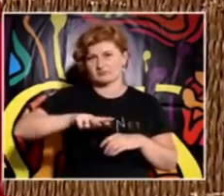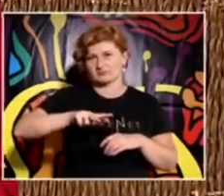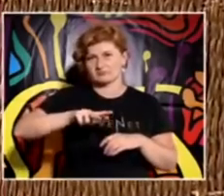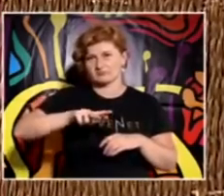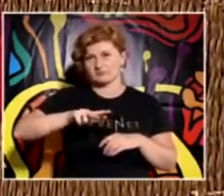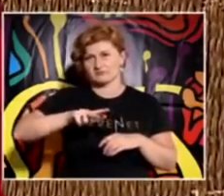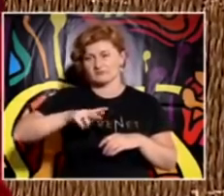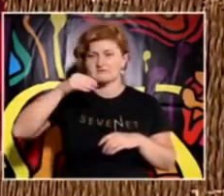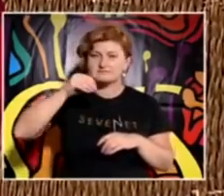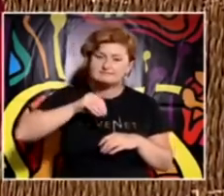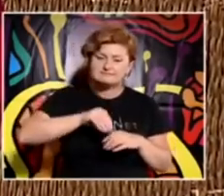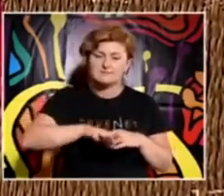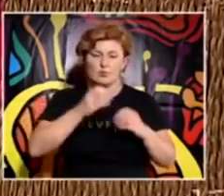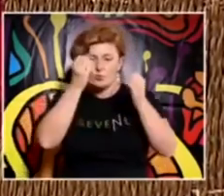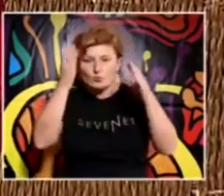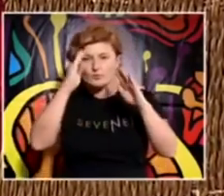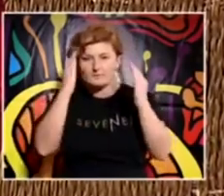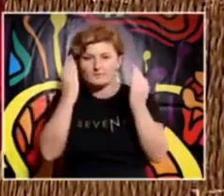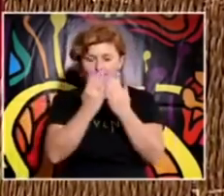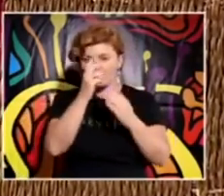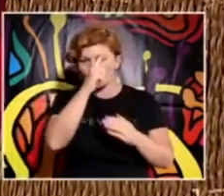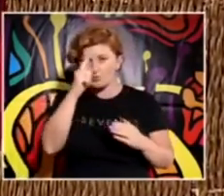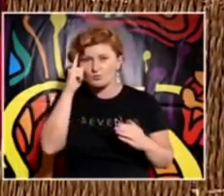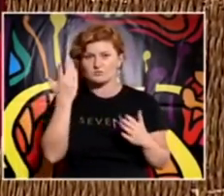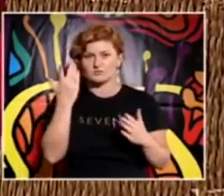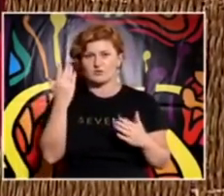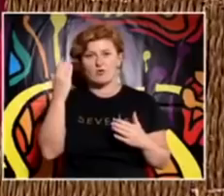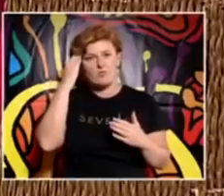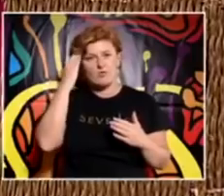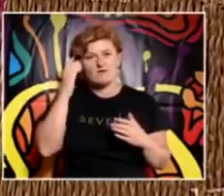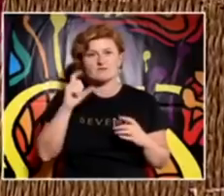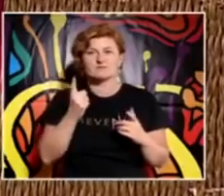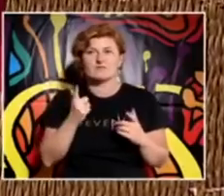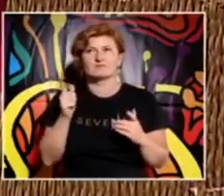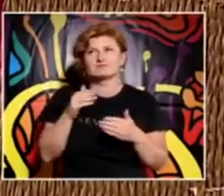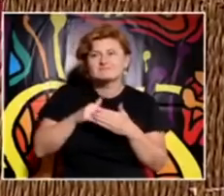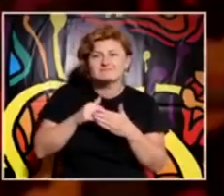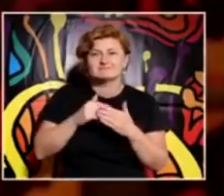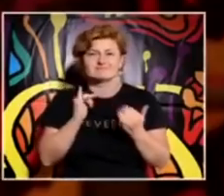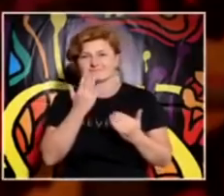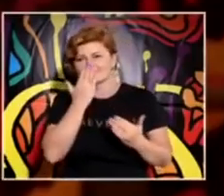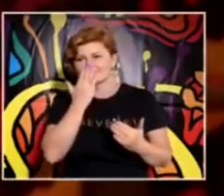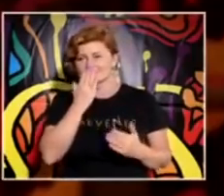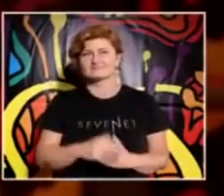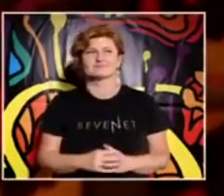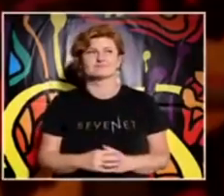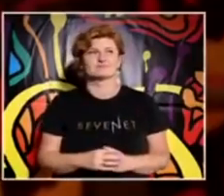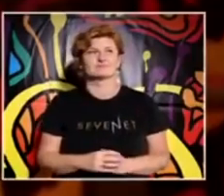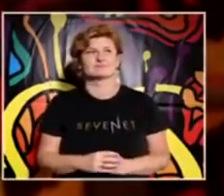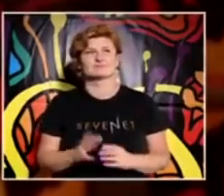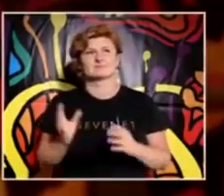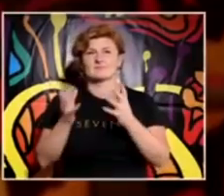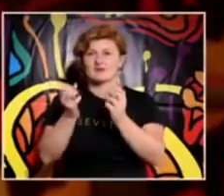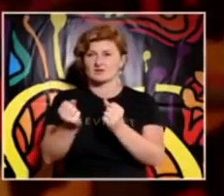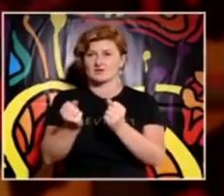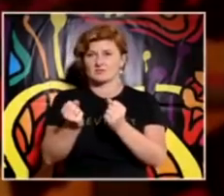Wgryźć się w kulturę, poznać ludzi, dowiedzieć się, co im w sercach gra. Ale to zatrzymując się na chwilę przy tym, co jest